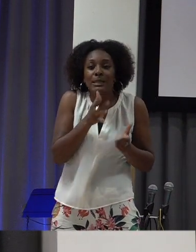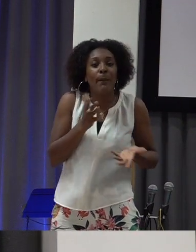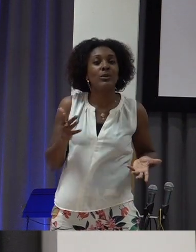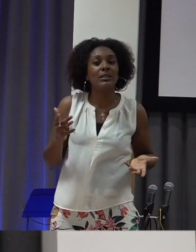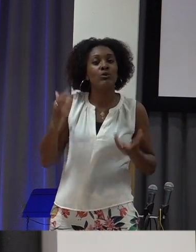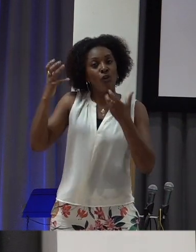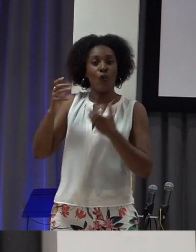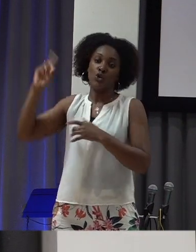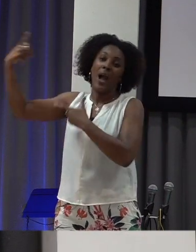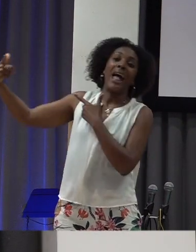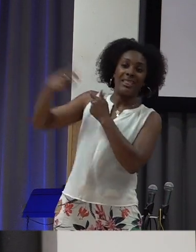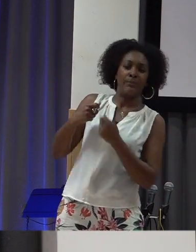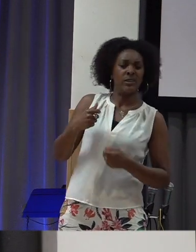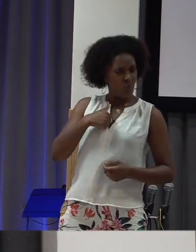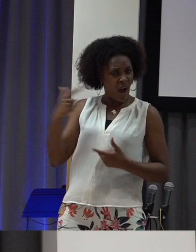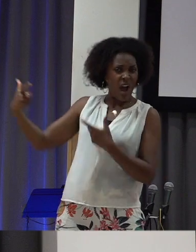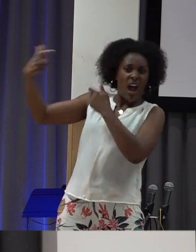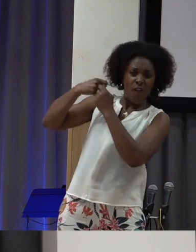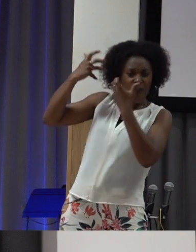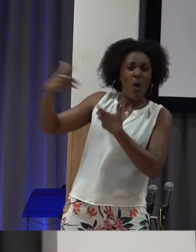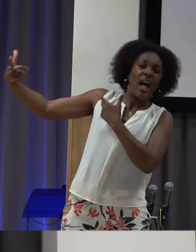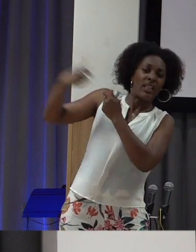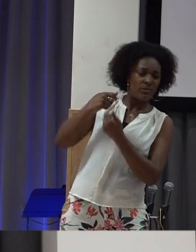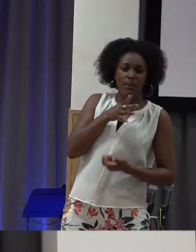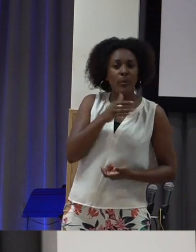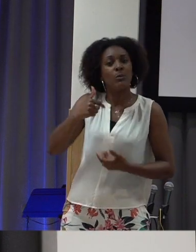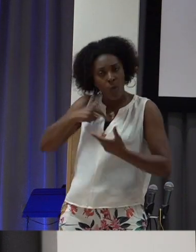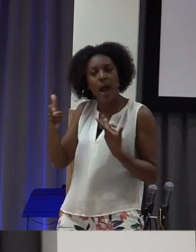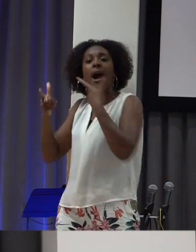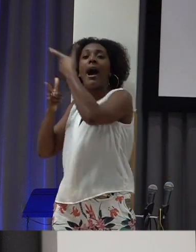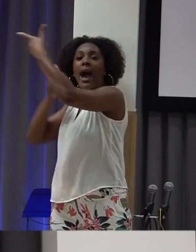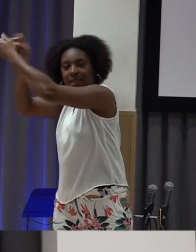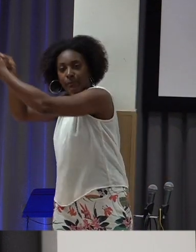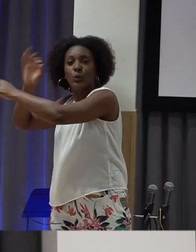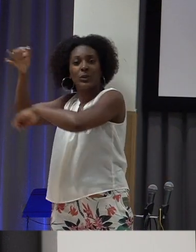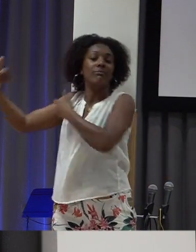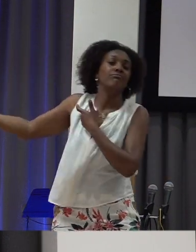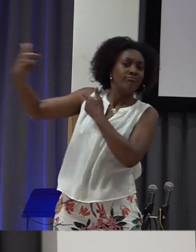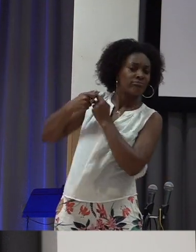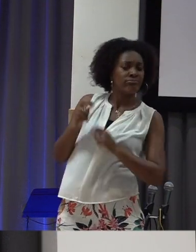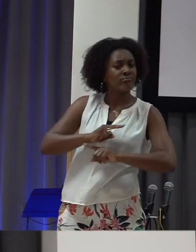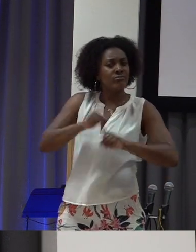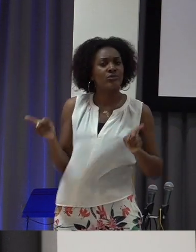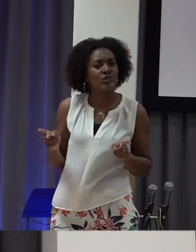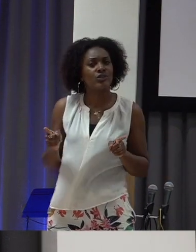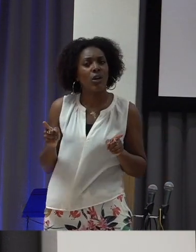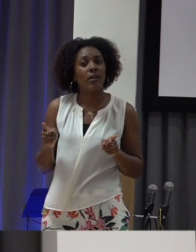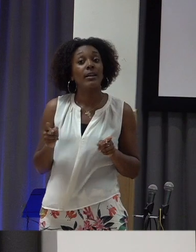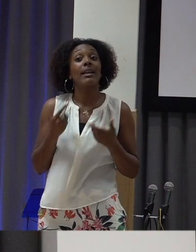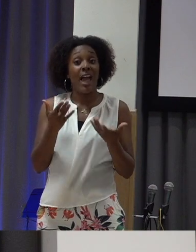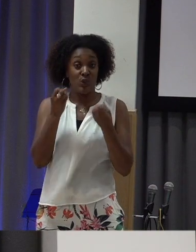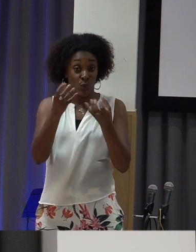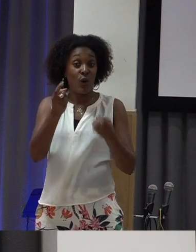pensons et à ce que nous souhaitons. Et c'est là que le bas blesse, B-A accent circonflexe T,